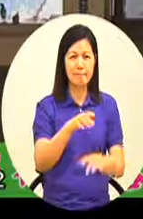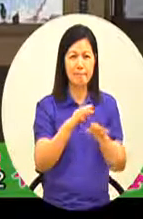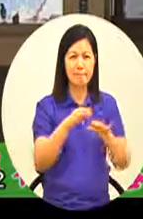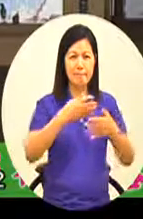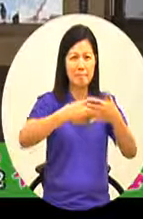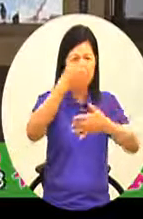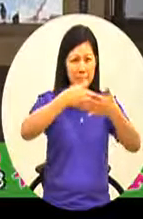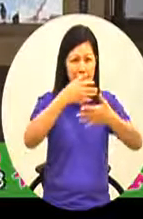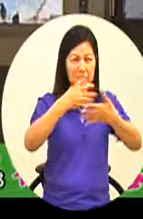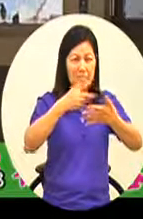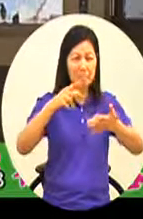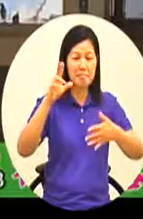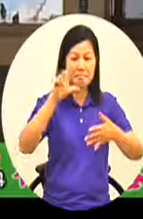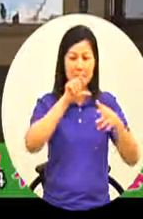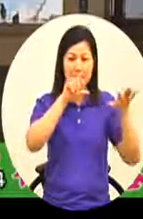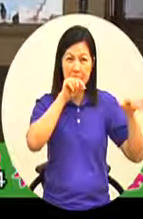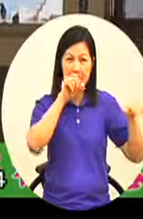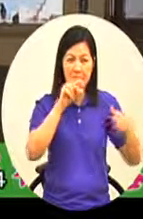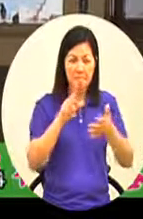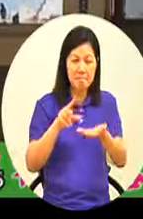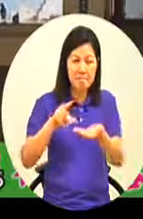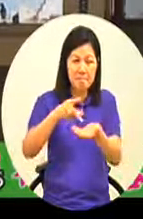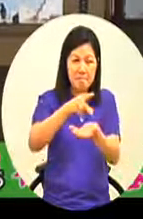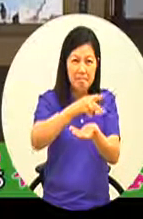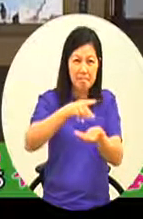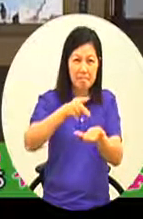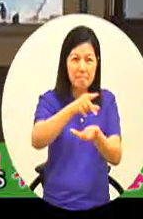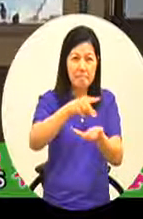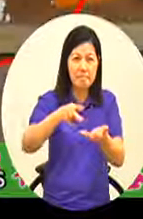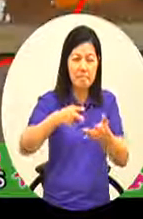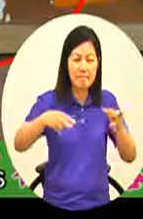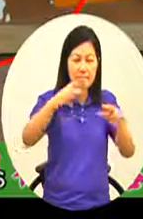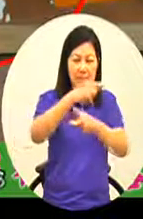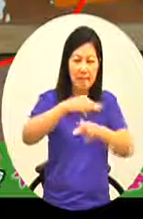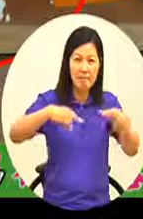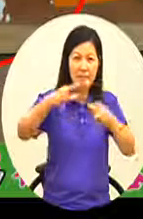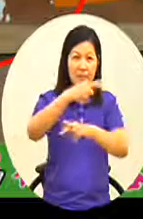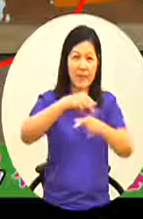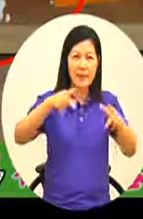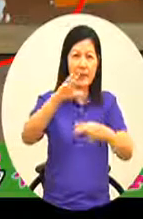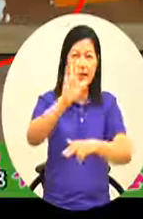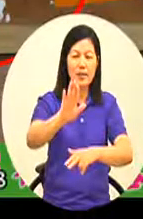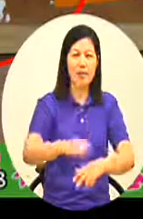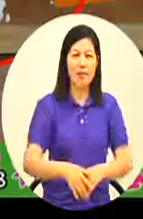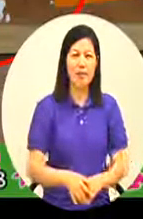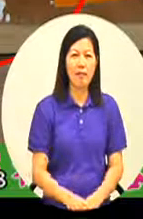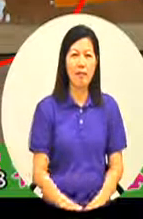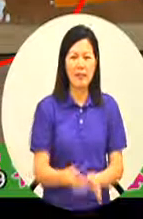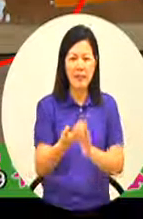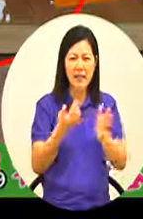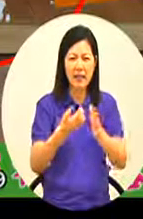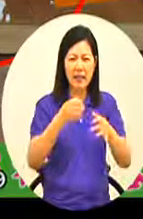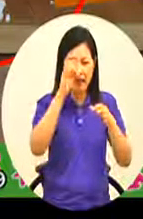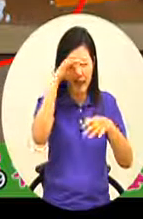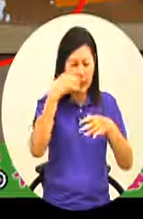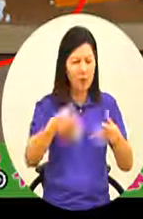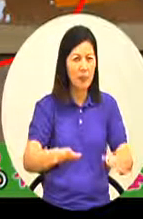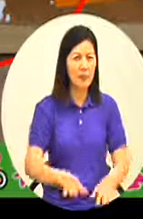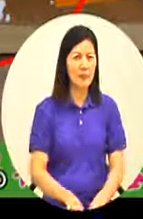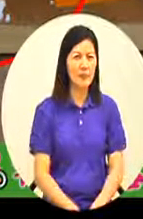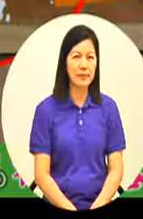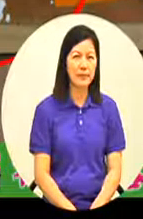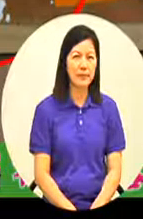鸟啊，出鸟啊，它都后面串门子，哎，就是刚刚这样子。局